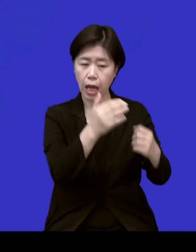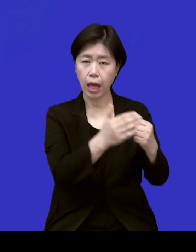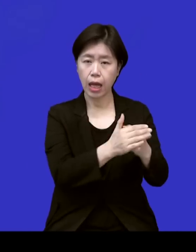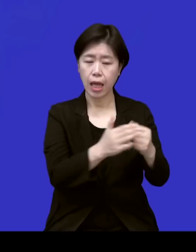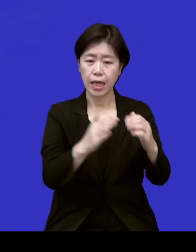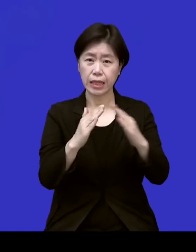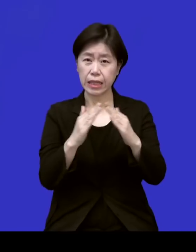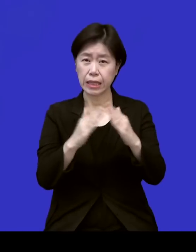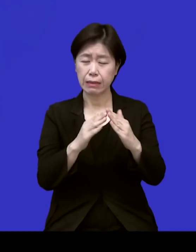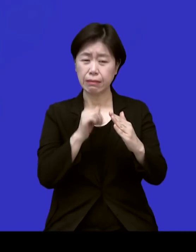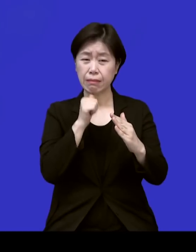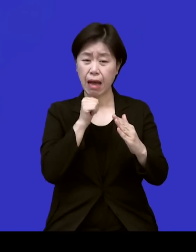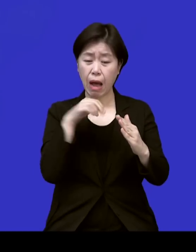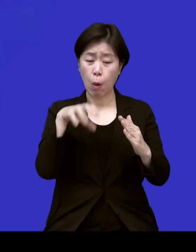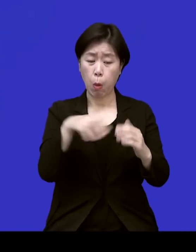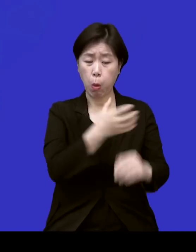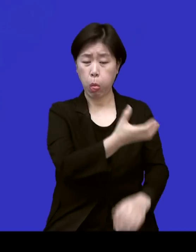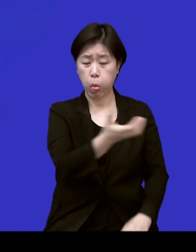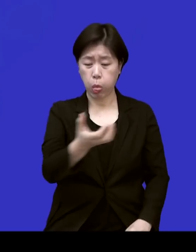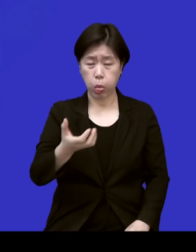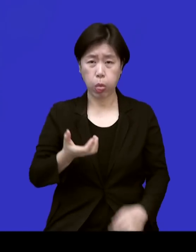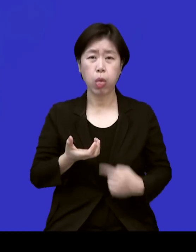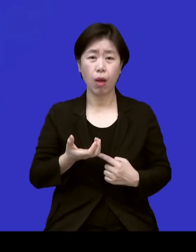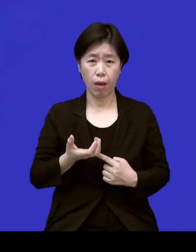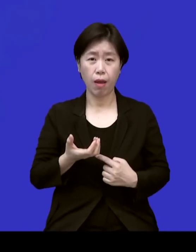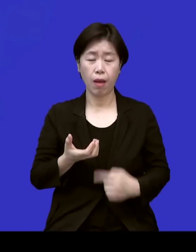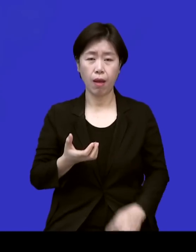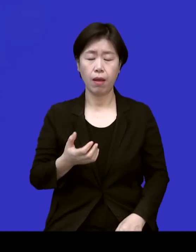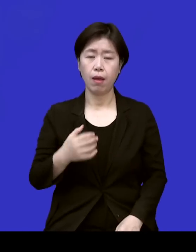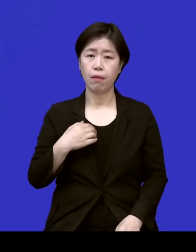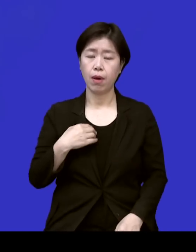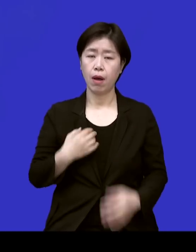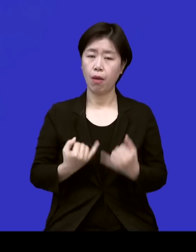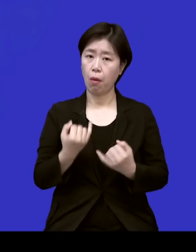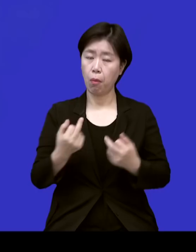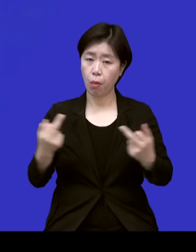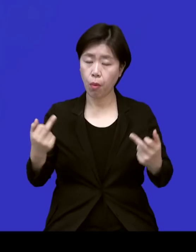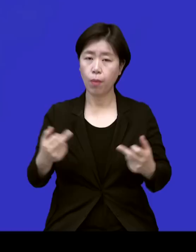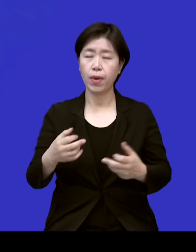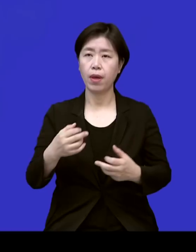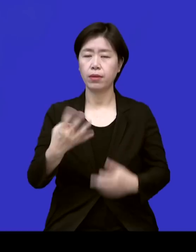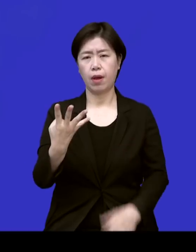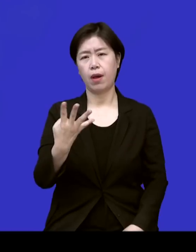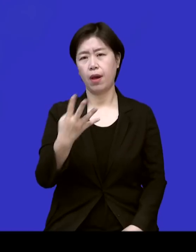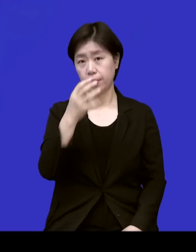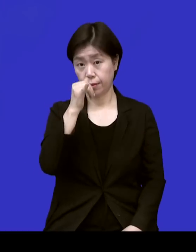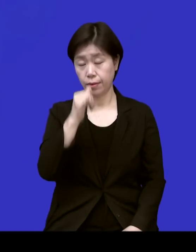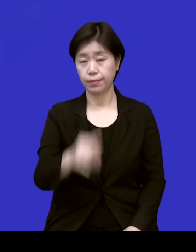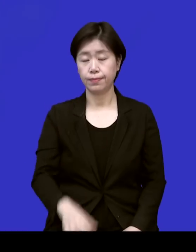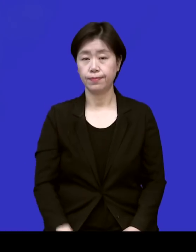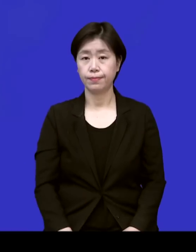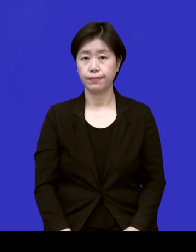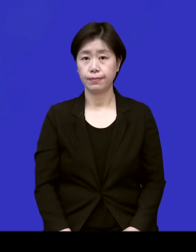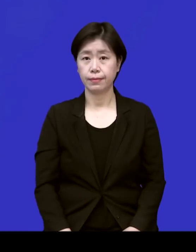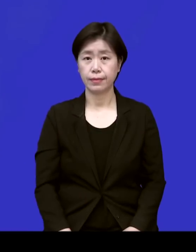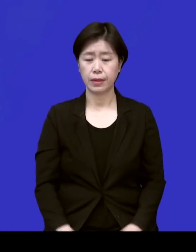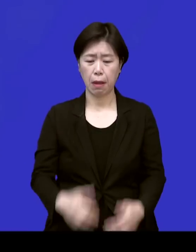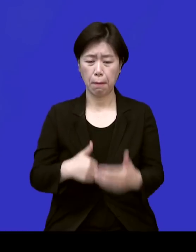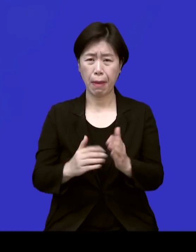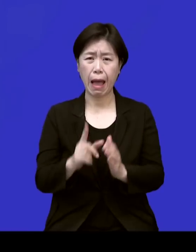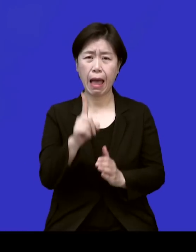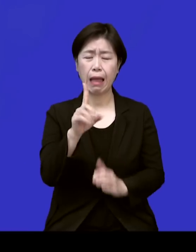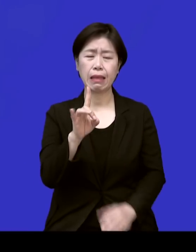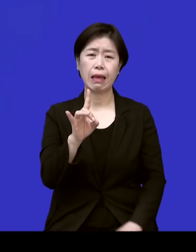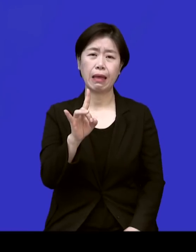이사를 다녔어요. 네. 저희가 이제 사남매였는데 네. 이제 그 방에서 이제 같이 생활을 하고 근데 아빠가